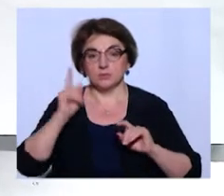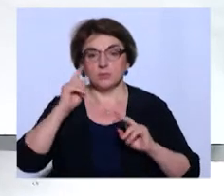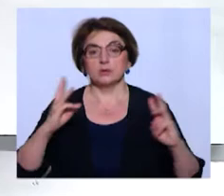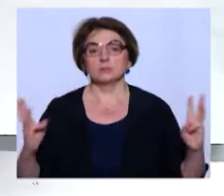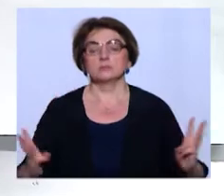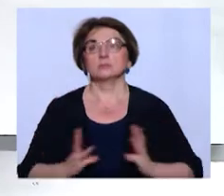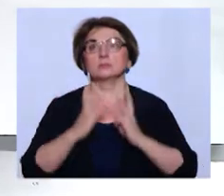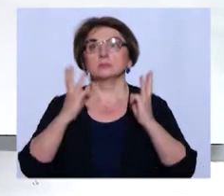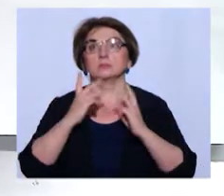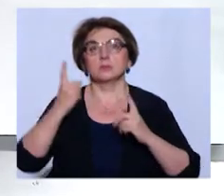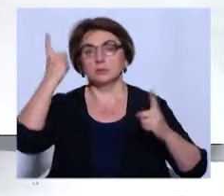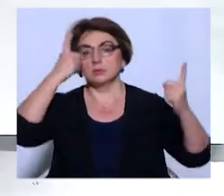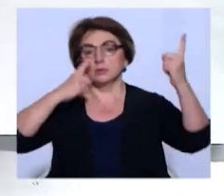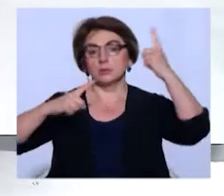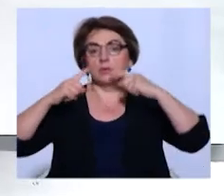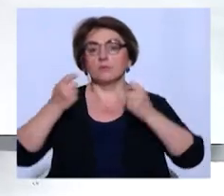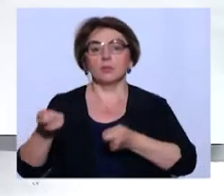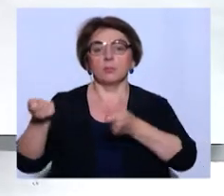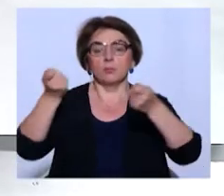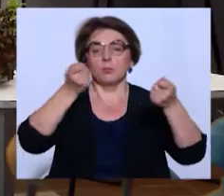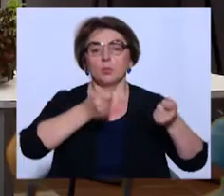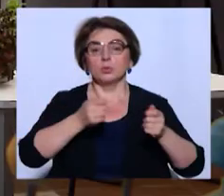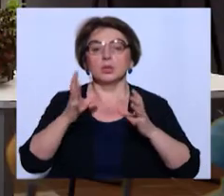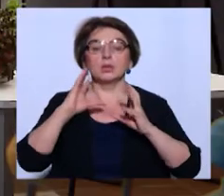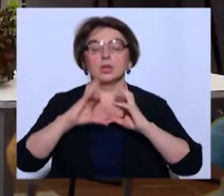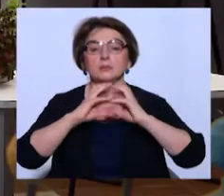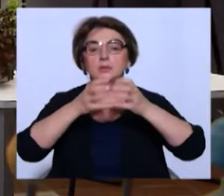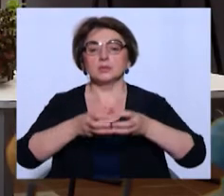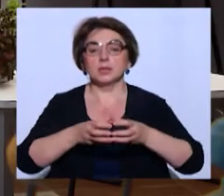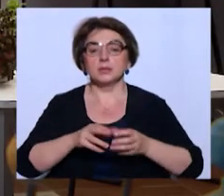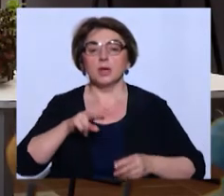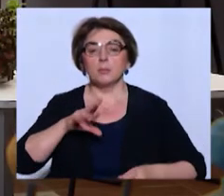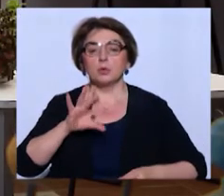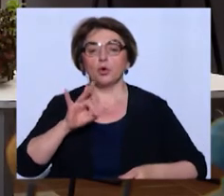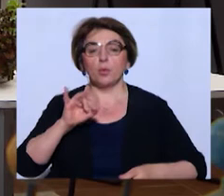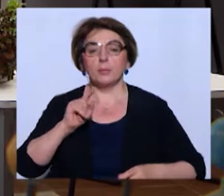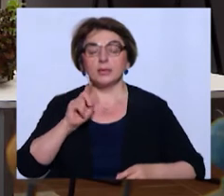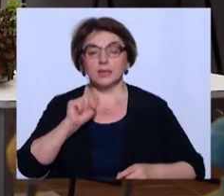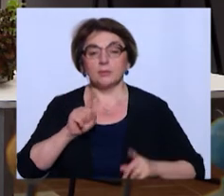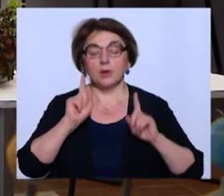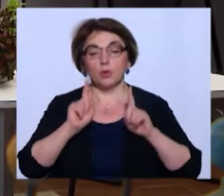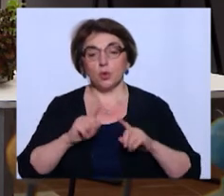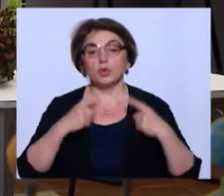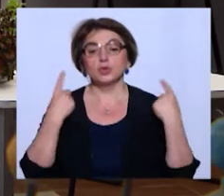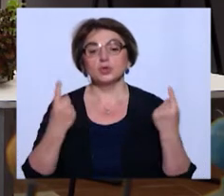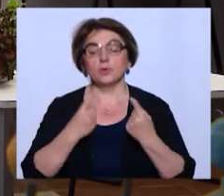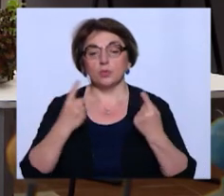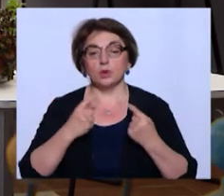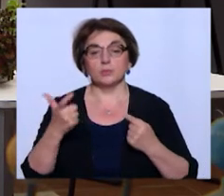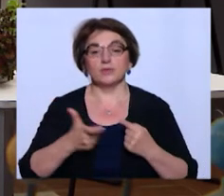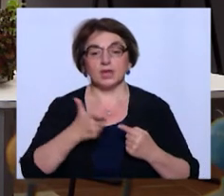დედამიწაზე პრომეთემ ჩამოიტანა. ხოლო დღესდღეობით კი ბუნებრივი აირი, ნავთობი და ქვანახშირი არის